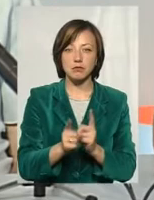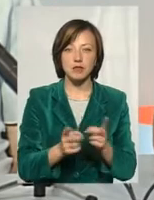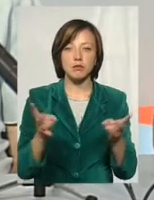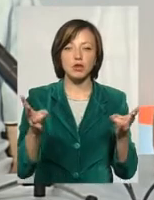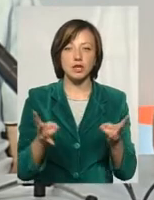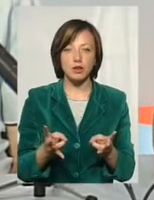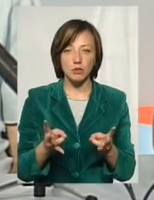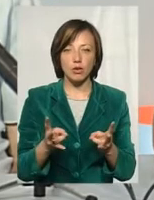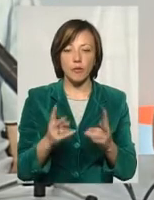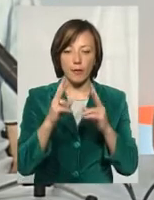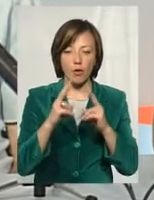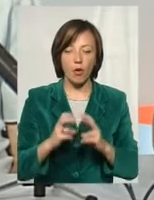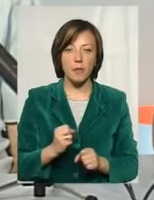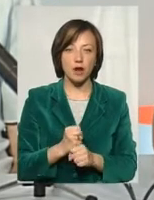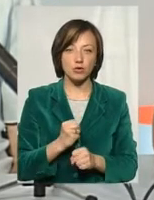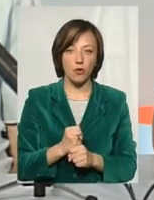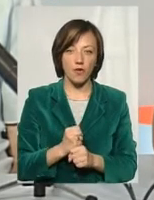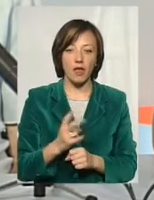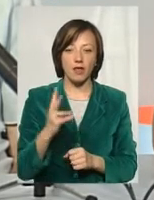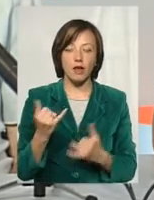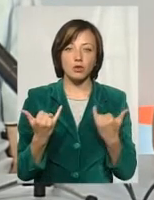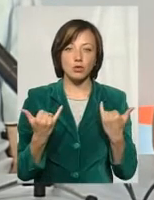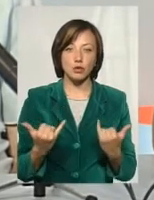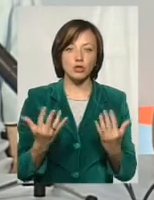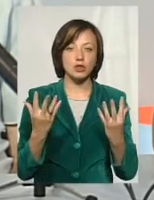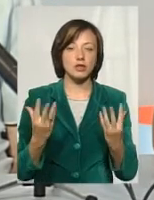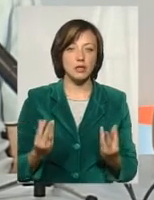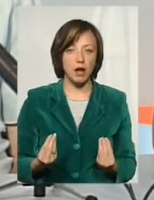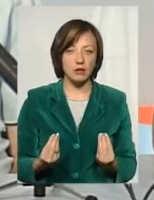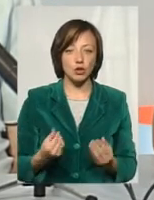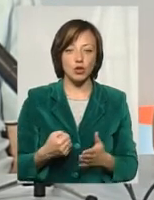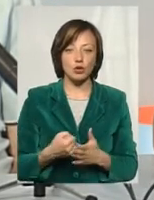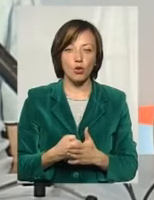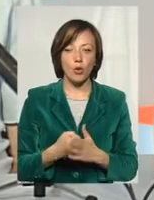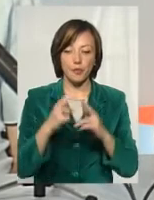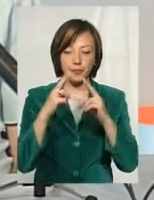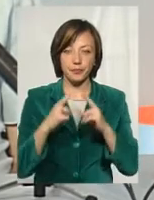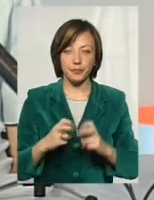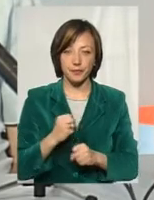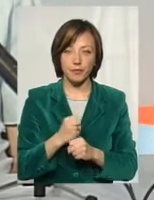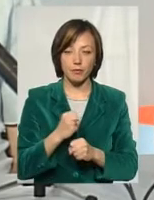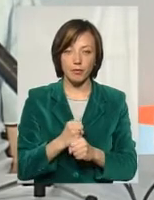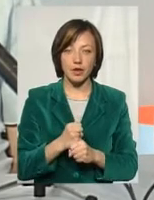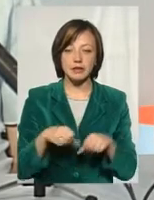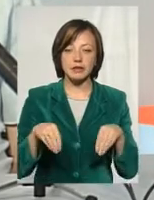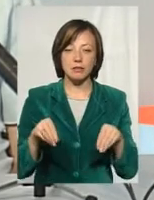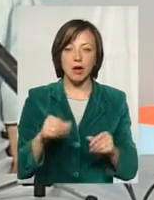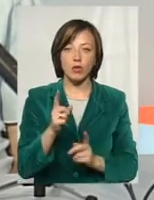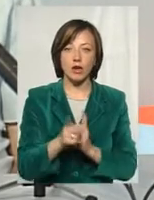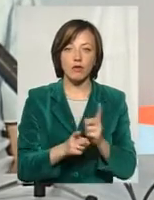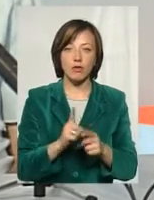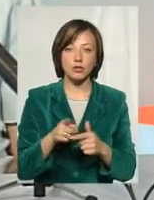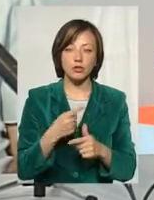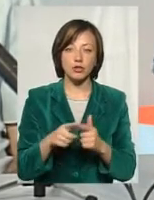потрібно його опрацьовувати. На сьогоднішній день до опрацювання земельної реформи, чи